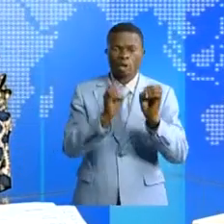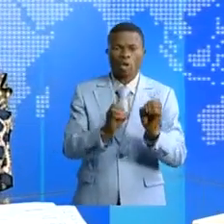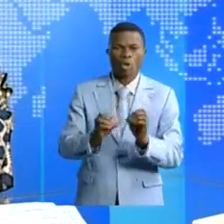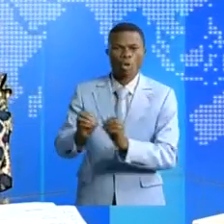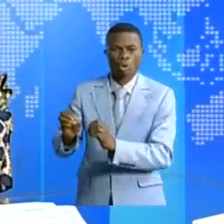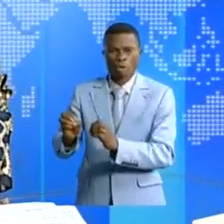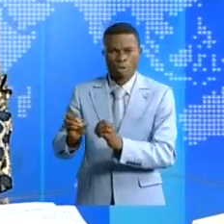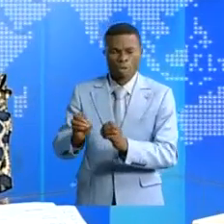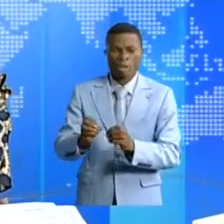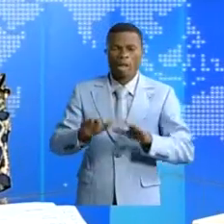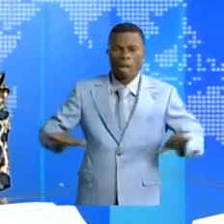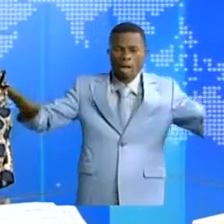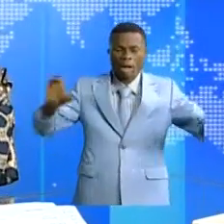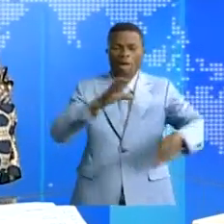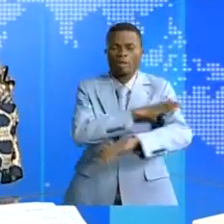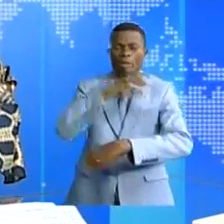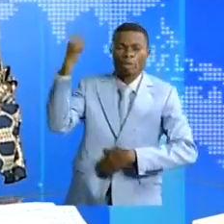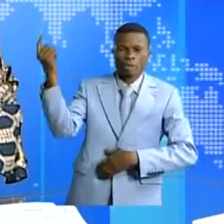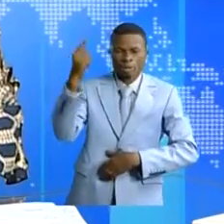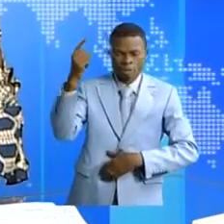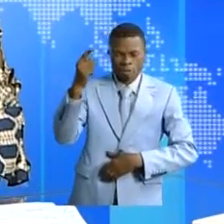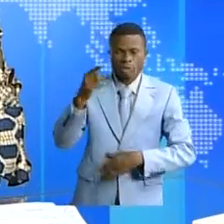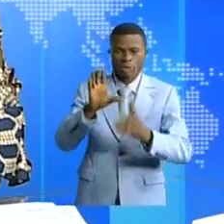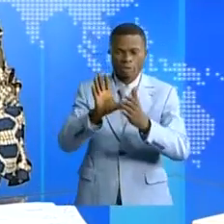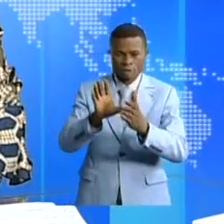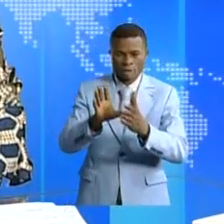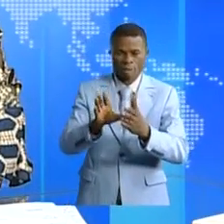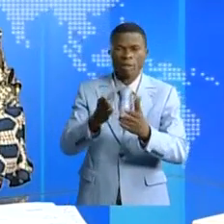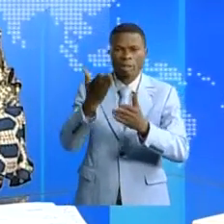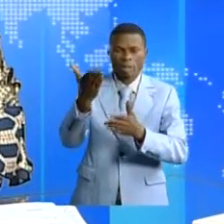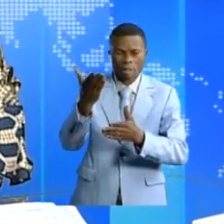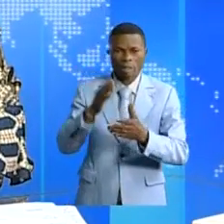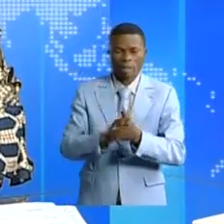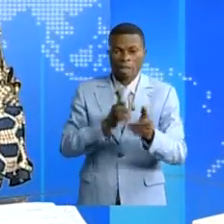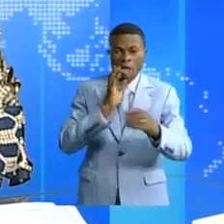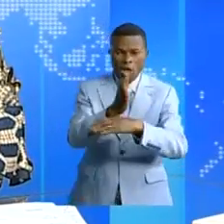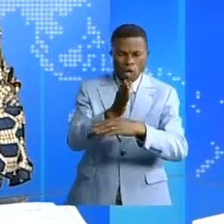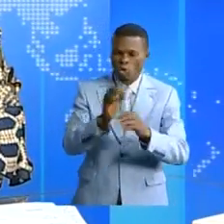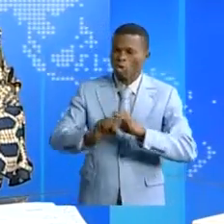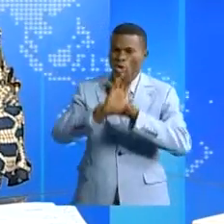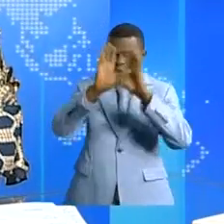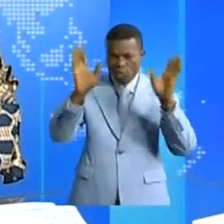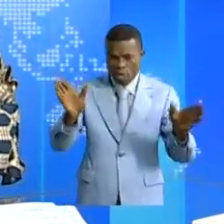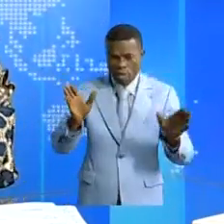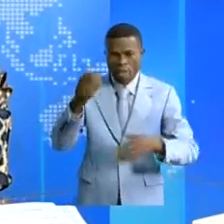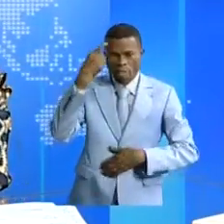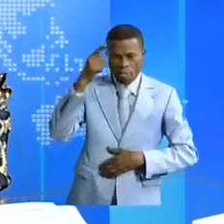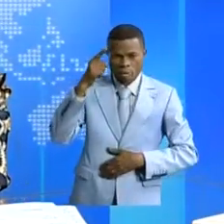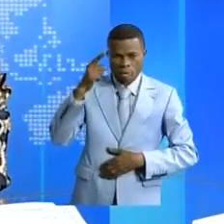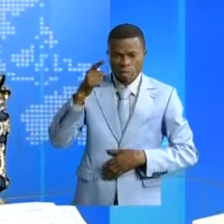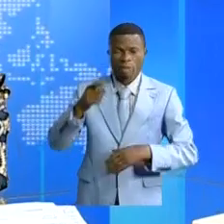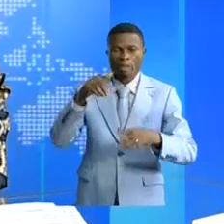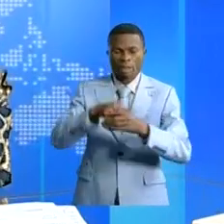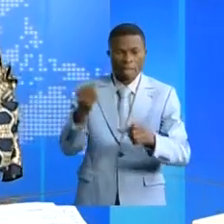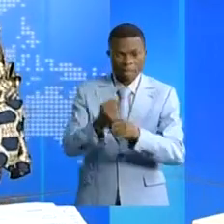l'Organisation de l'Aviation Civile Internationale. Chérubin Okendesenga a donné des orientations claires pour qu'à l'issue de